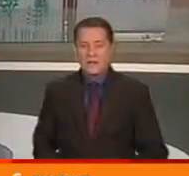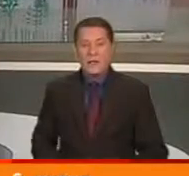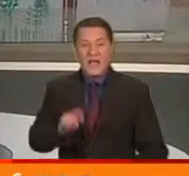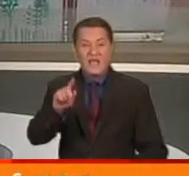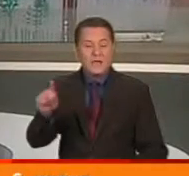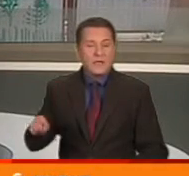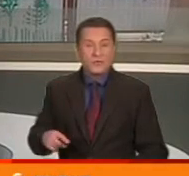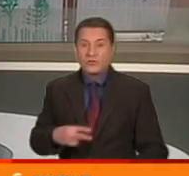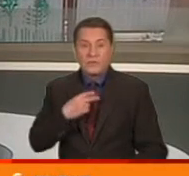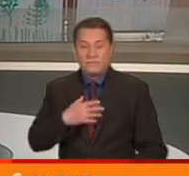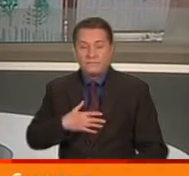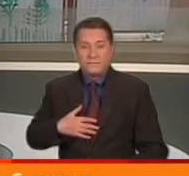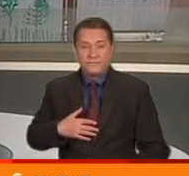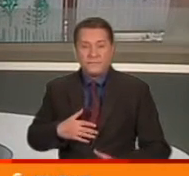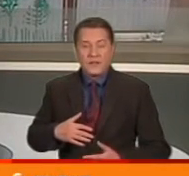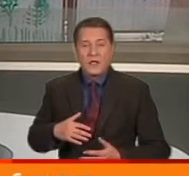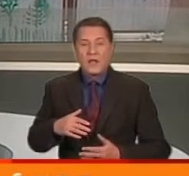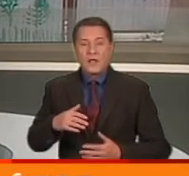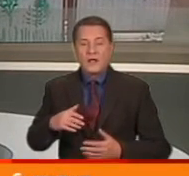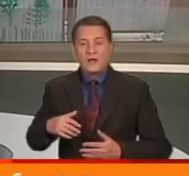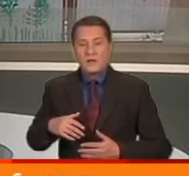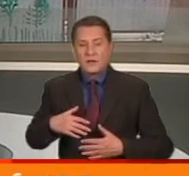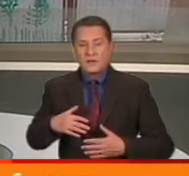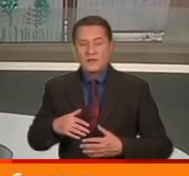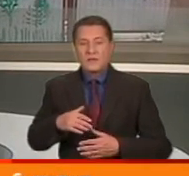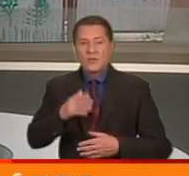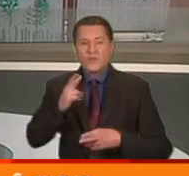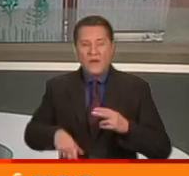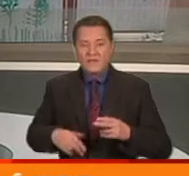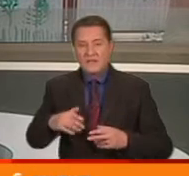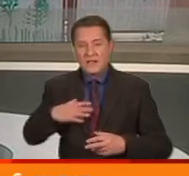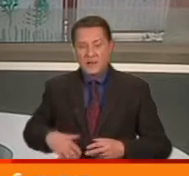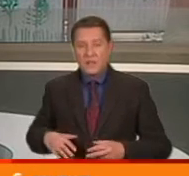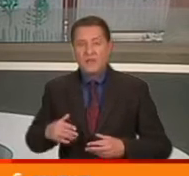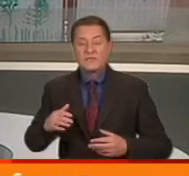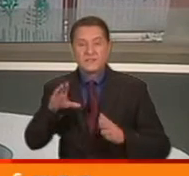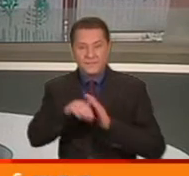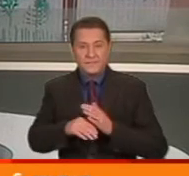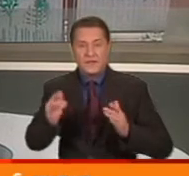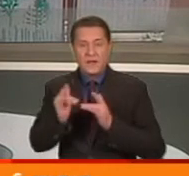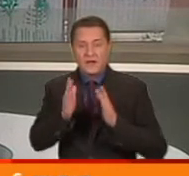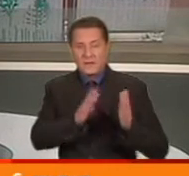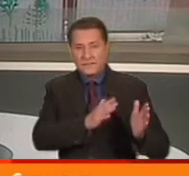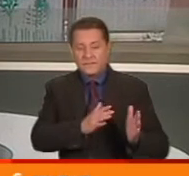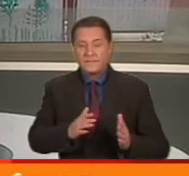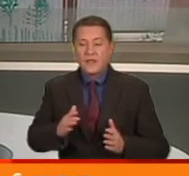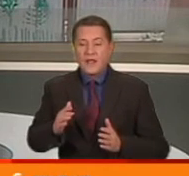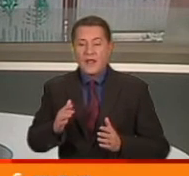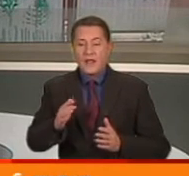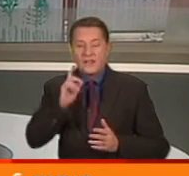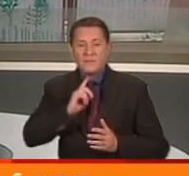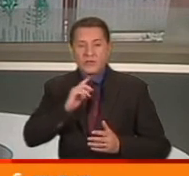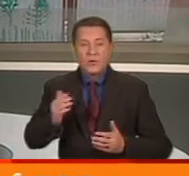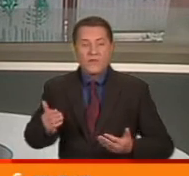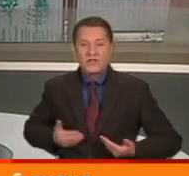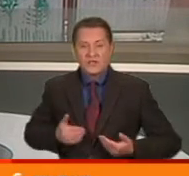Їм допекло. В Одесі сотня вимушених переселенців замешкали в аварійному будинку в середмісті, бо не дочекались обіцяного урядниками тимчасового